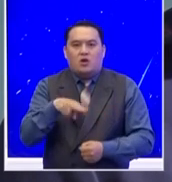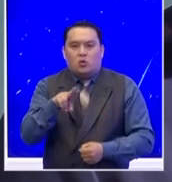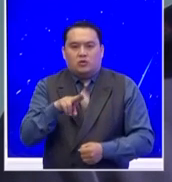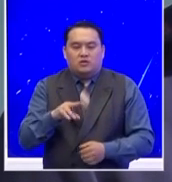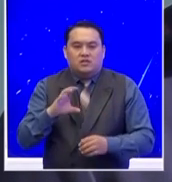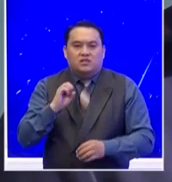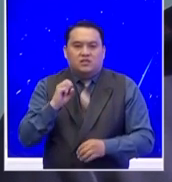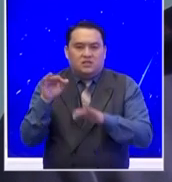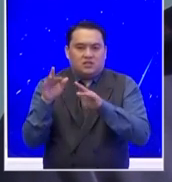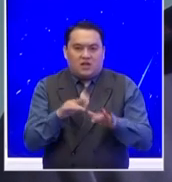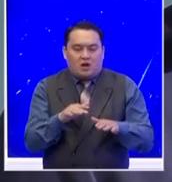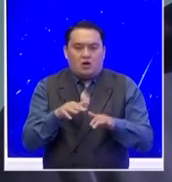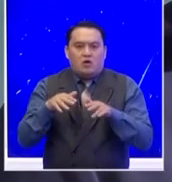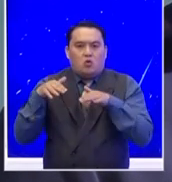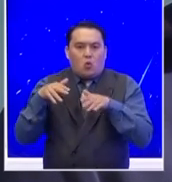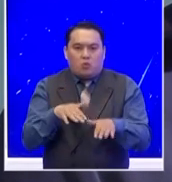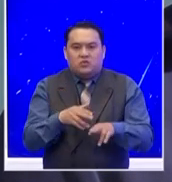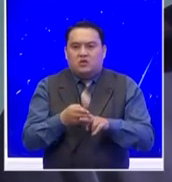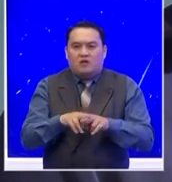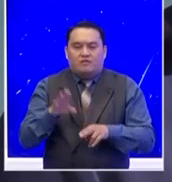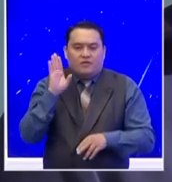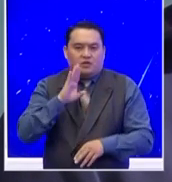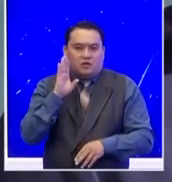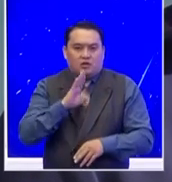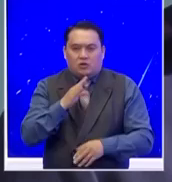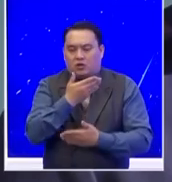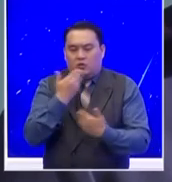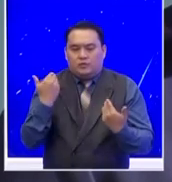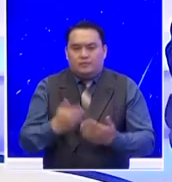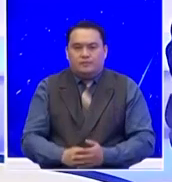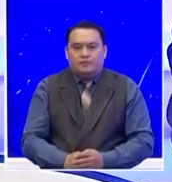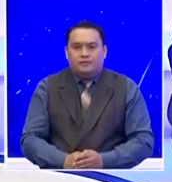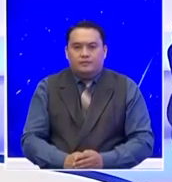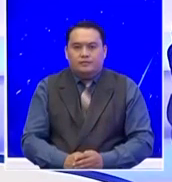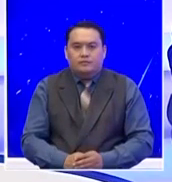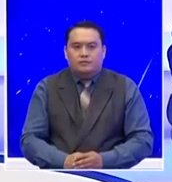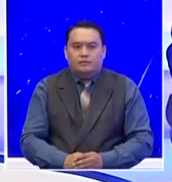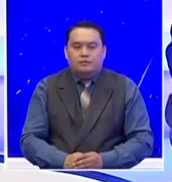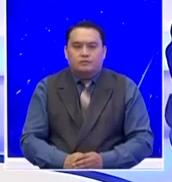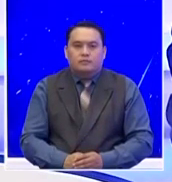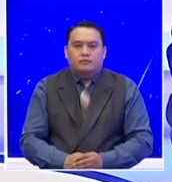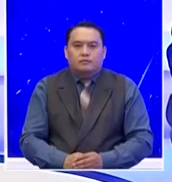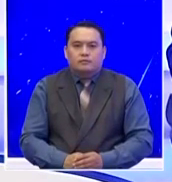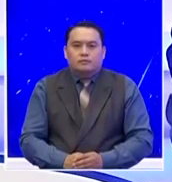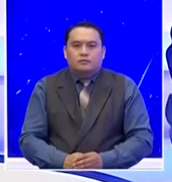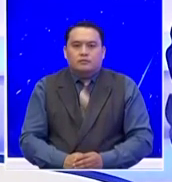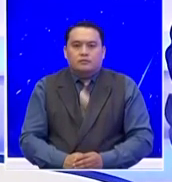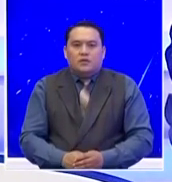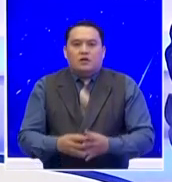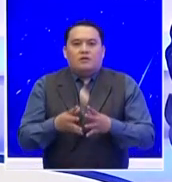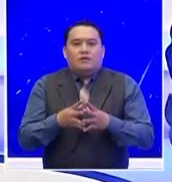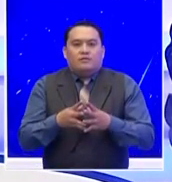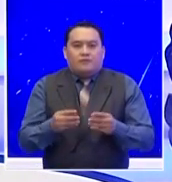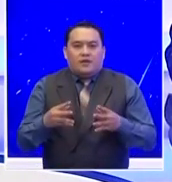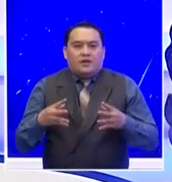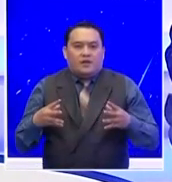снегом. Оползных явлений в руслах бассейнов рек не наблюдается. У нынешней весны еще не